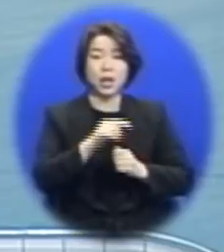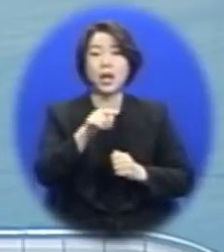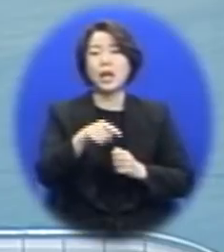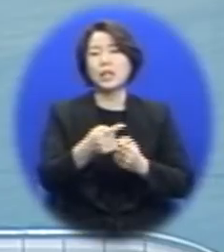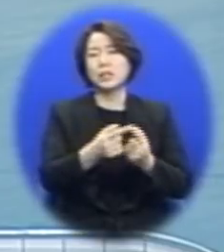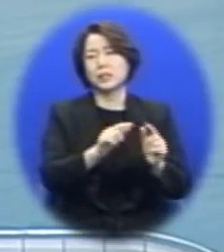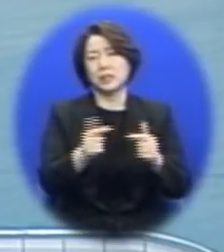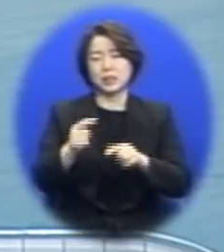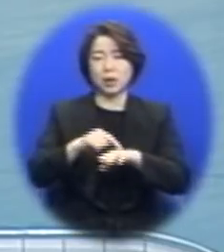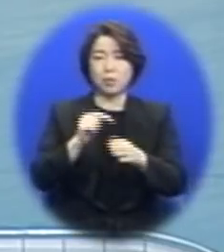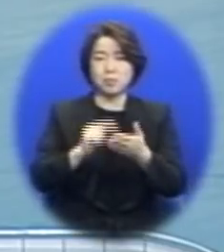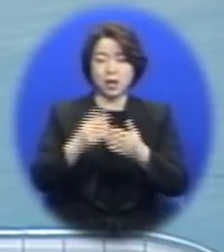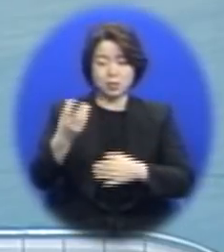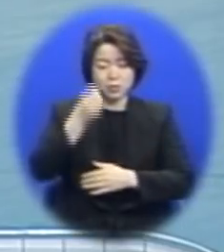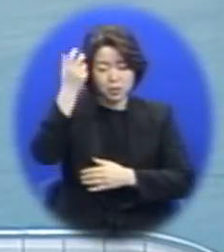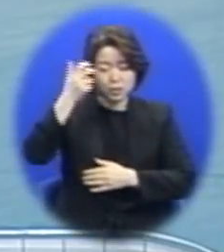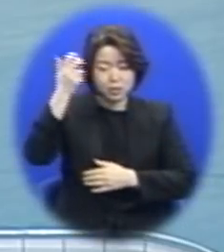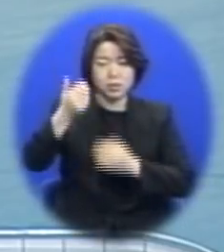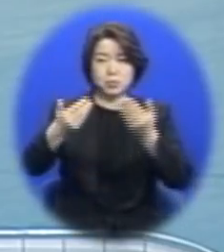마음이 아닙니다.